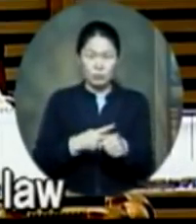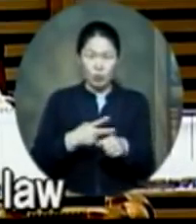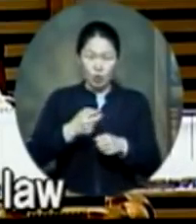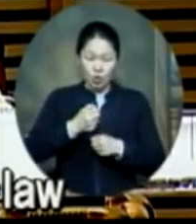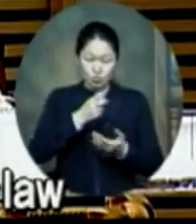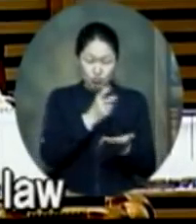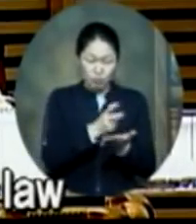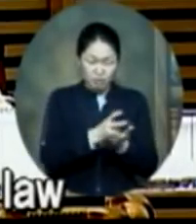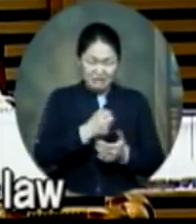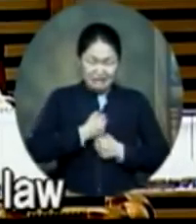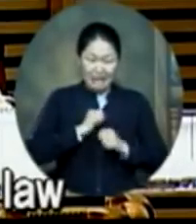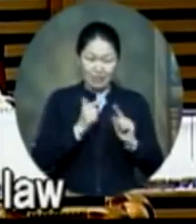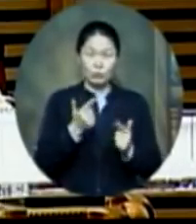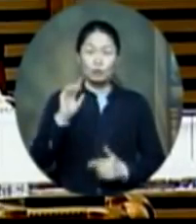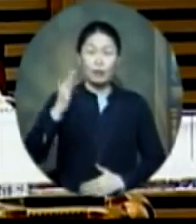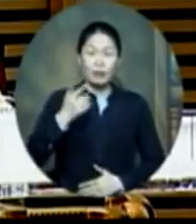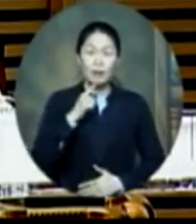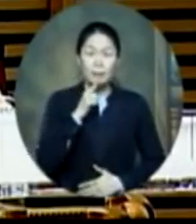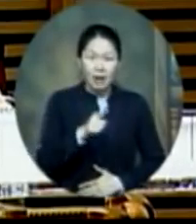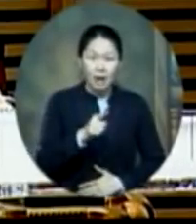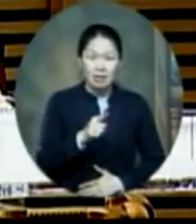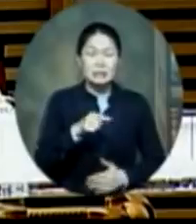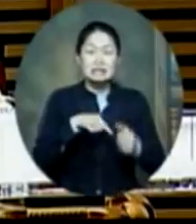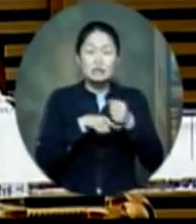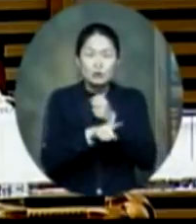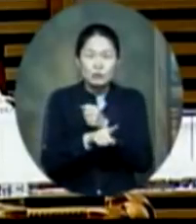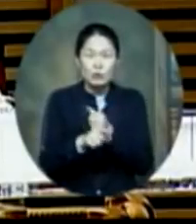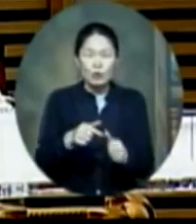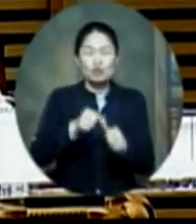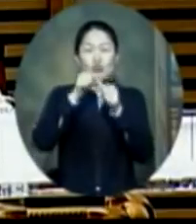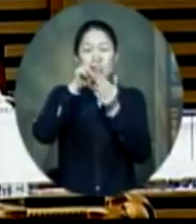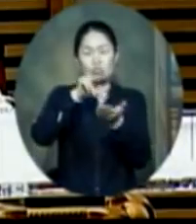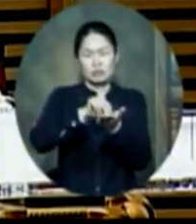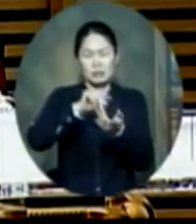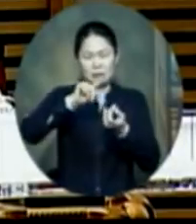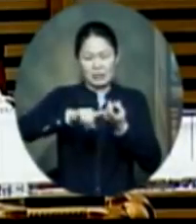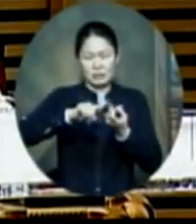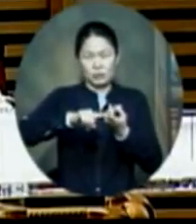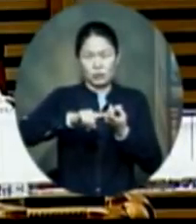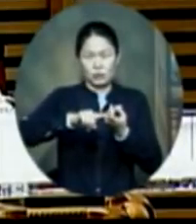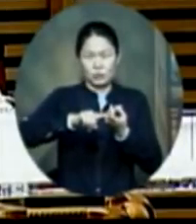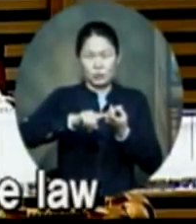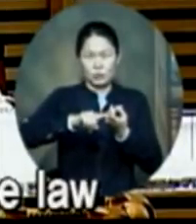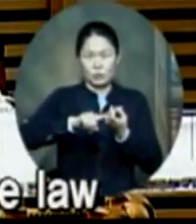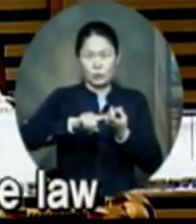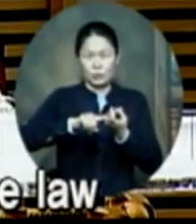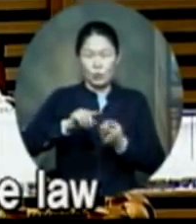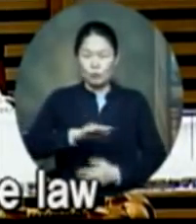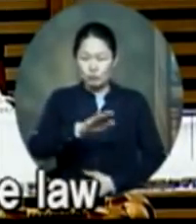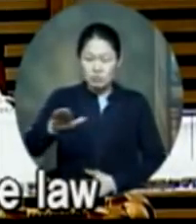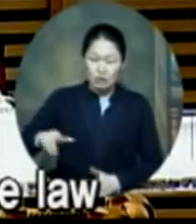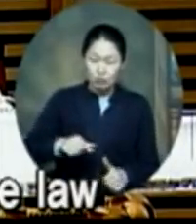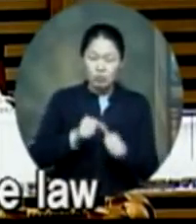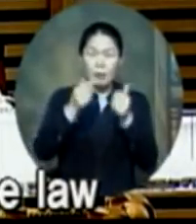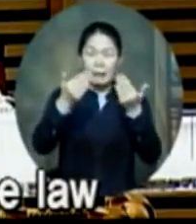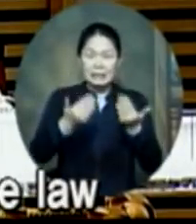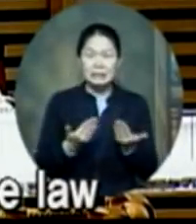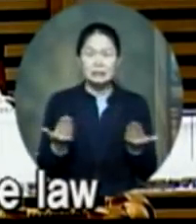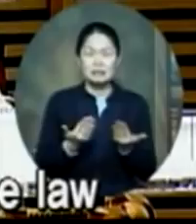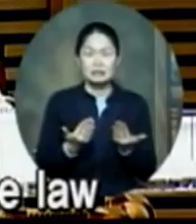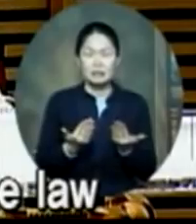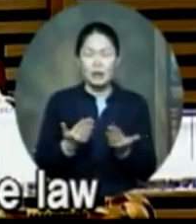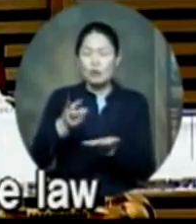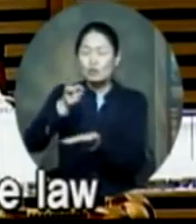않아도 된다고 말씀한 것은 구원의 문제에 대해서 그렇다는 거예요. 우리가 구원받는 일에